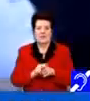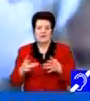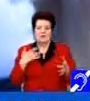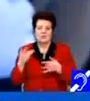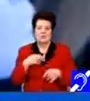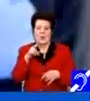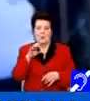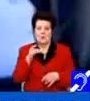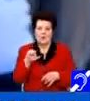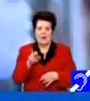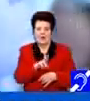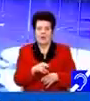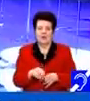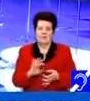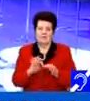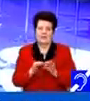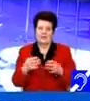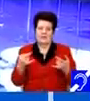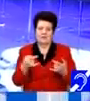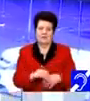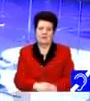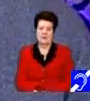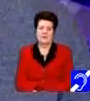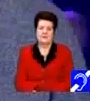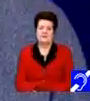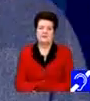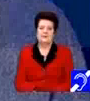din Portugalia. Detalii imediat în telejurnal.